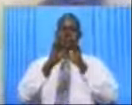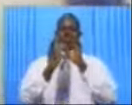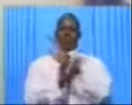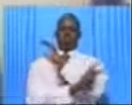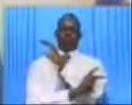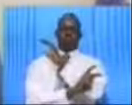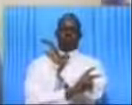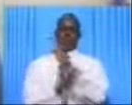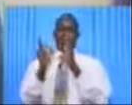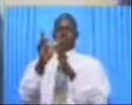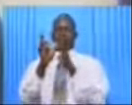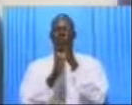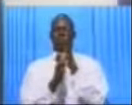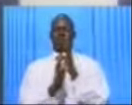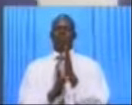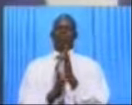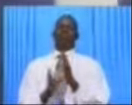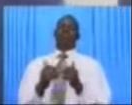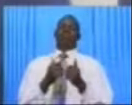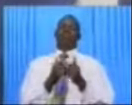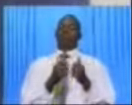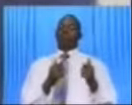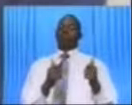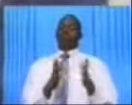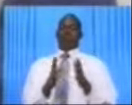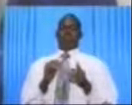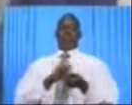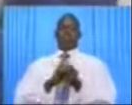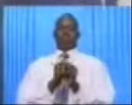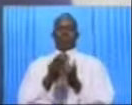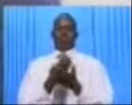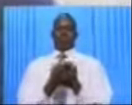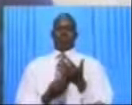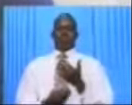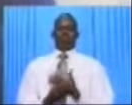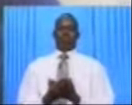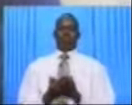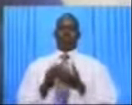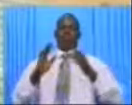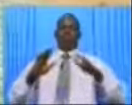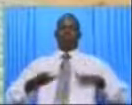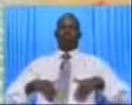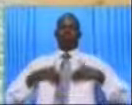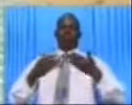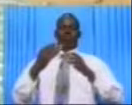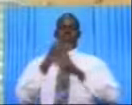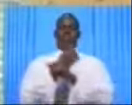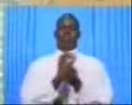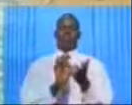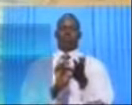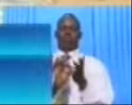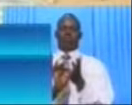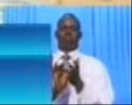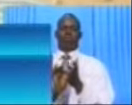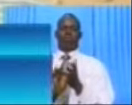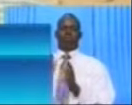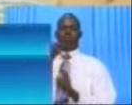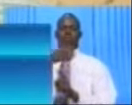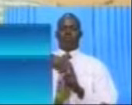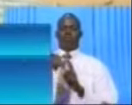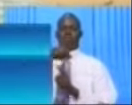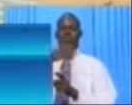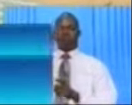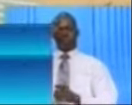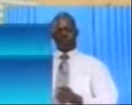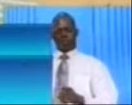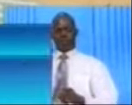la loyauté et à se départir de la gabegie et de la corruption. Comment tenir compte, en tout cas, de l'environnement pour